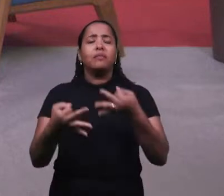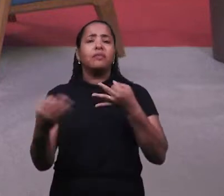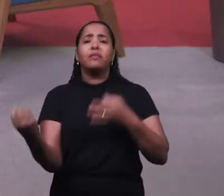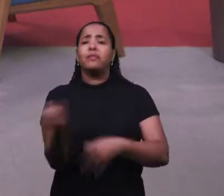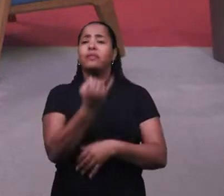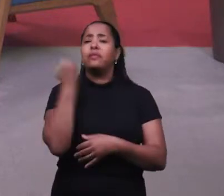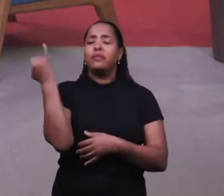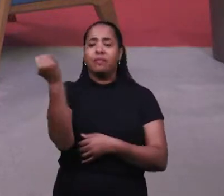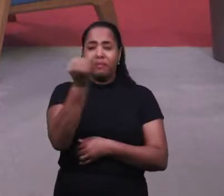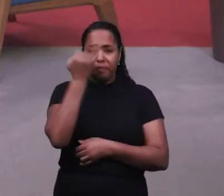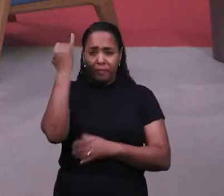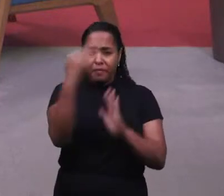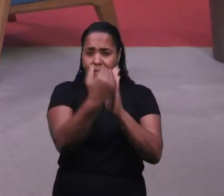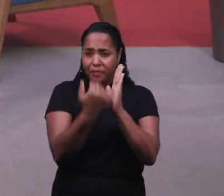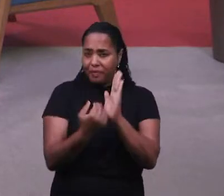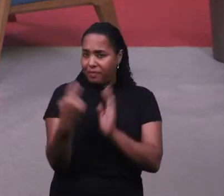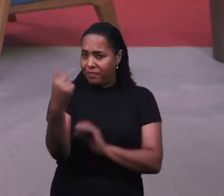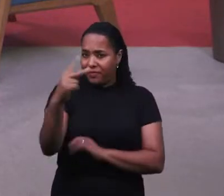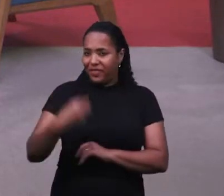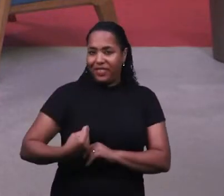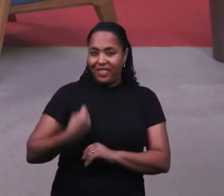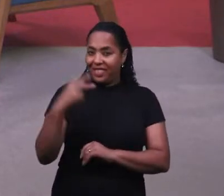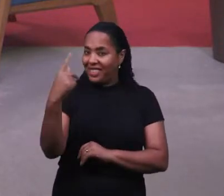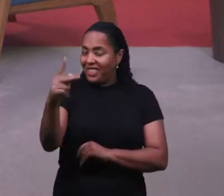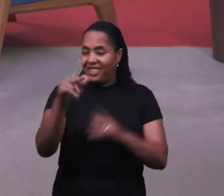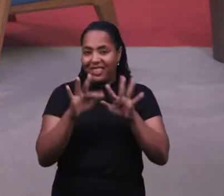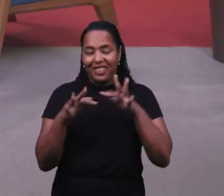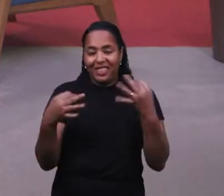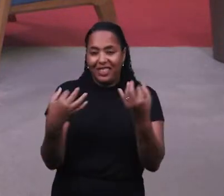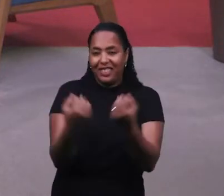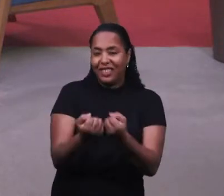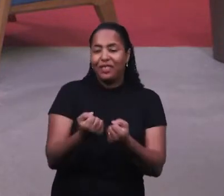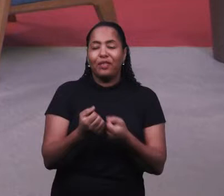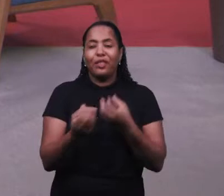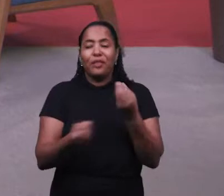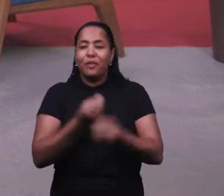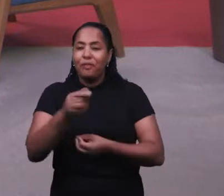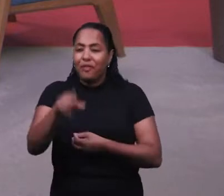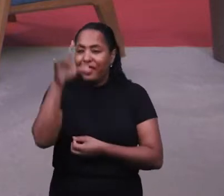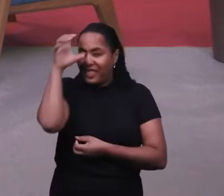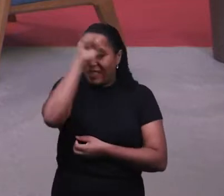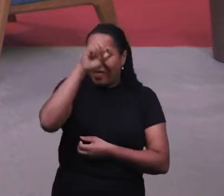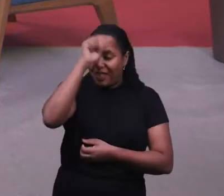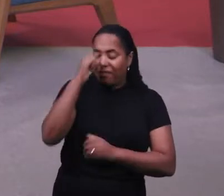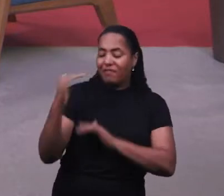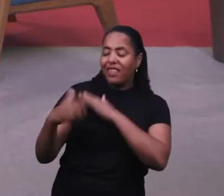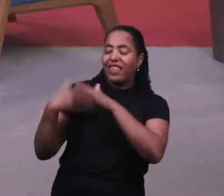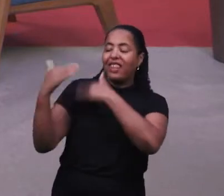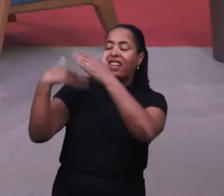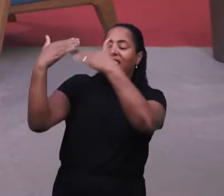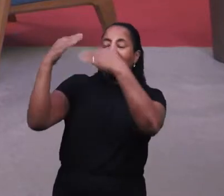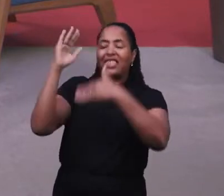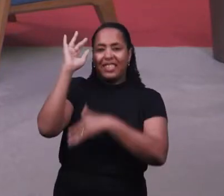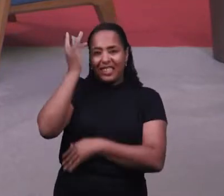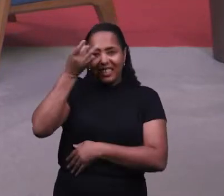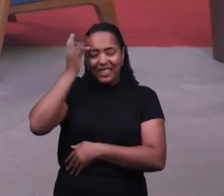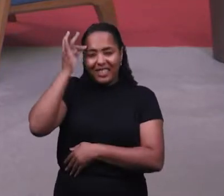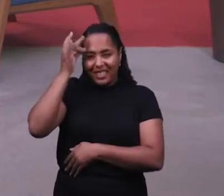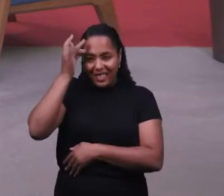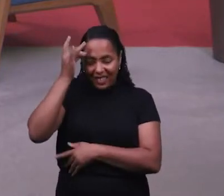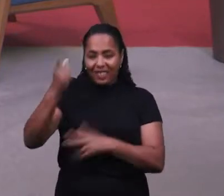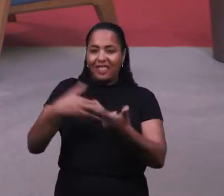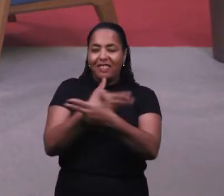un message en parlant de l'importance de cette formation pour votre vie, pour votre famille, combien vous apprenez,